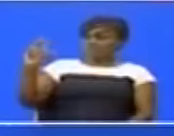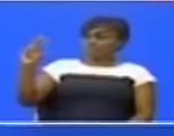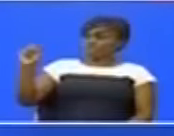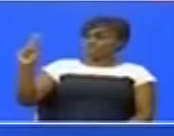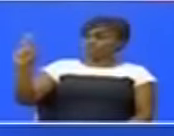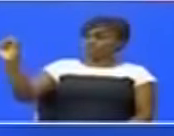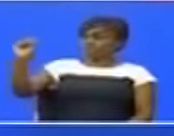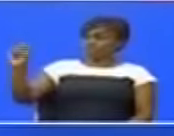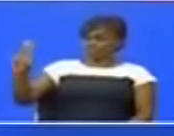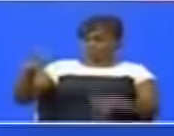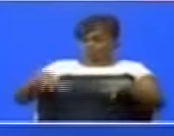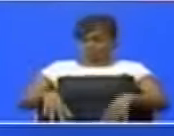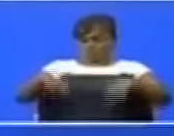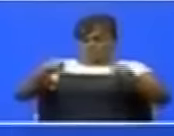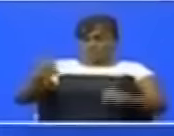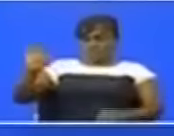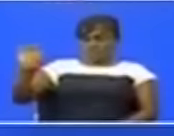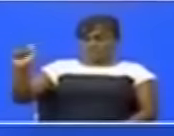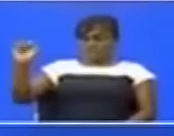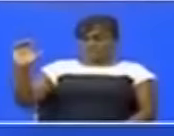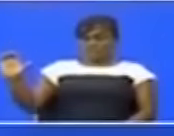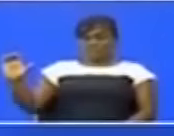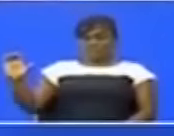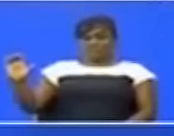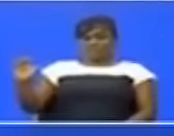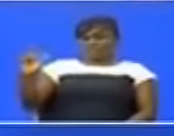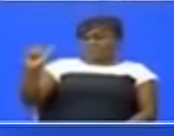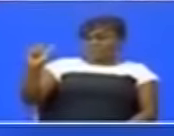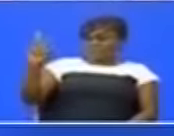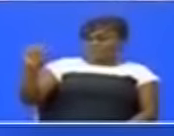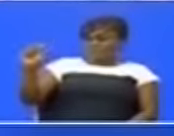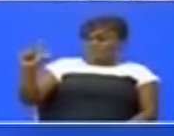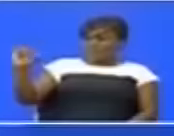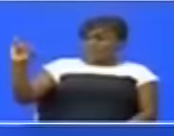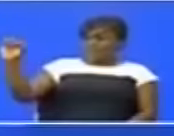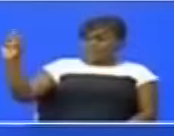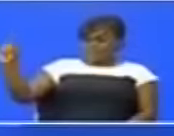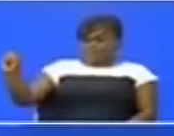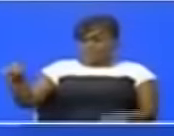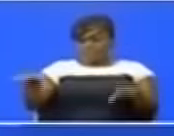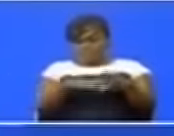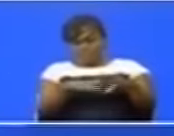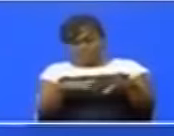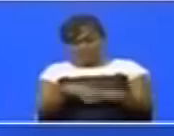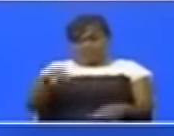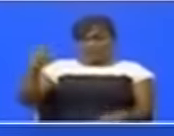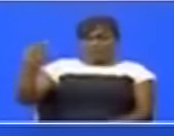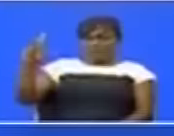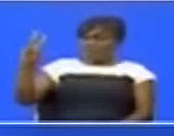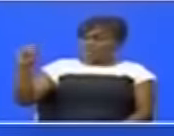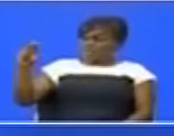aliyetolewa kwa mwenyekiti wa tume ya EACC, Dabar Abdimalim ambaye ni member, Philip Mwaniki,